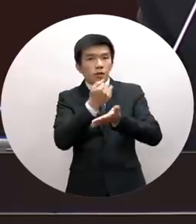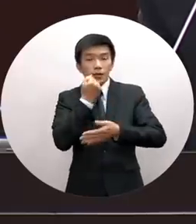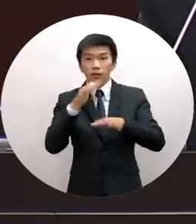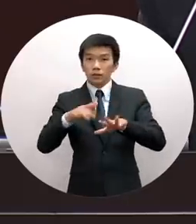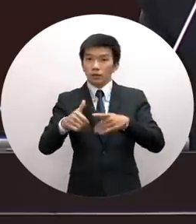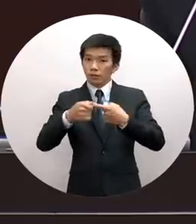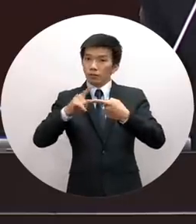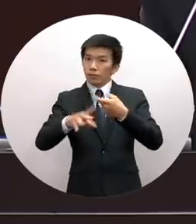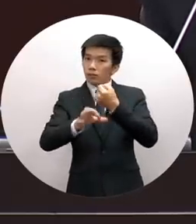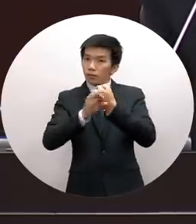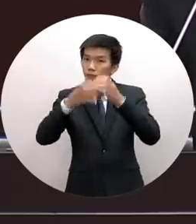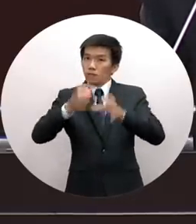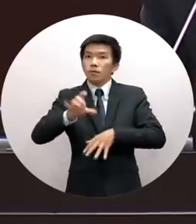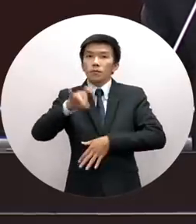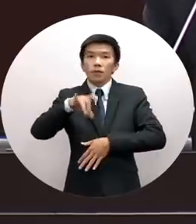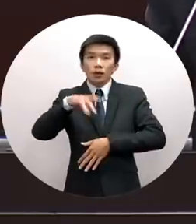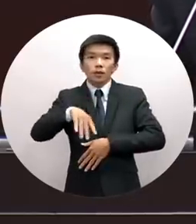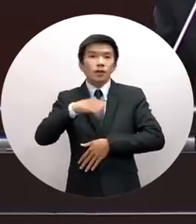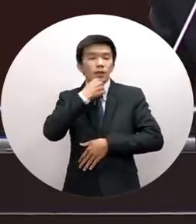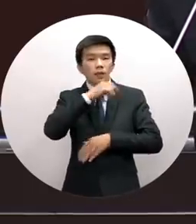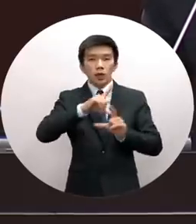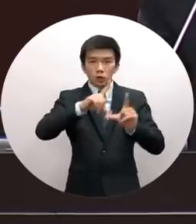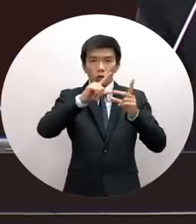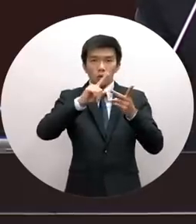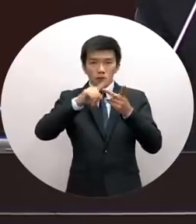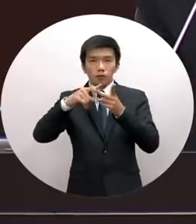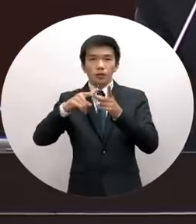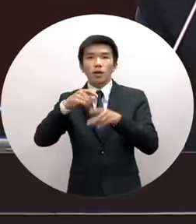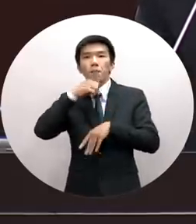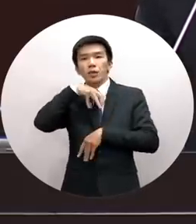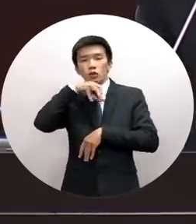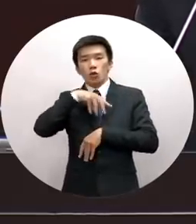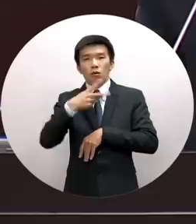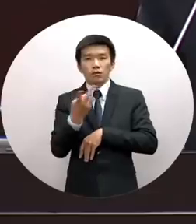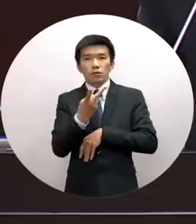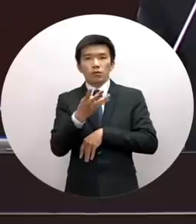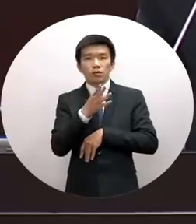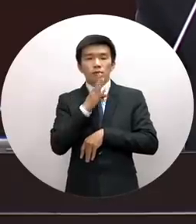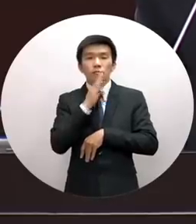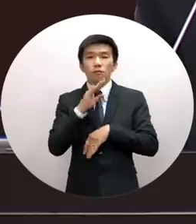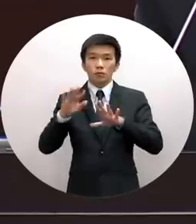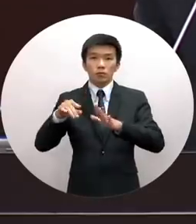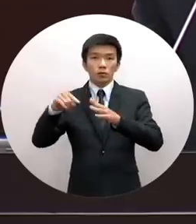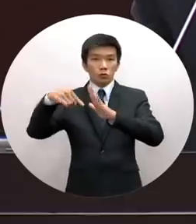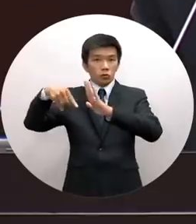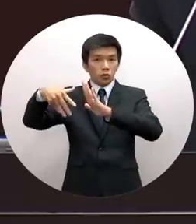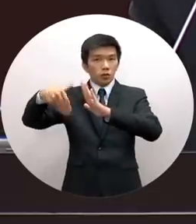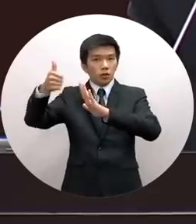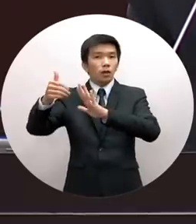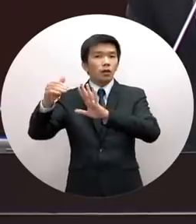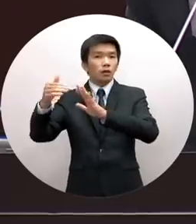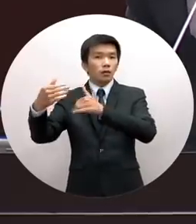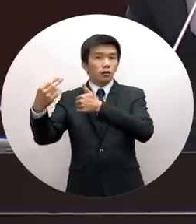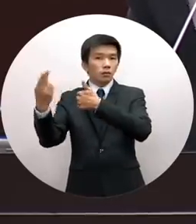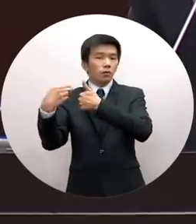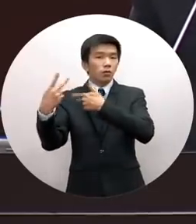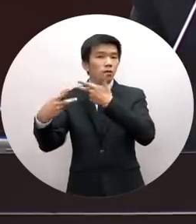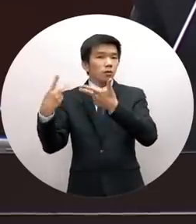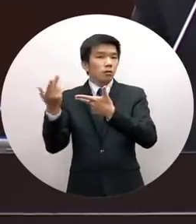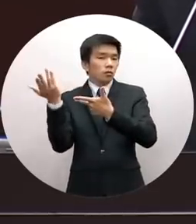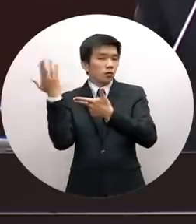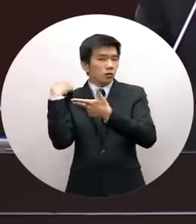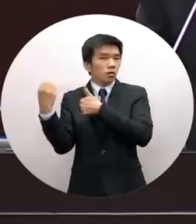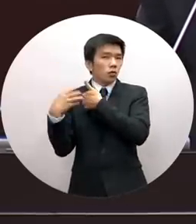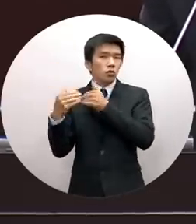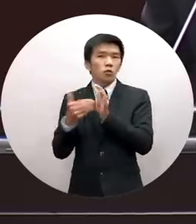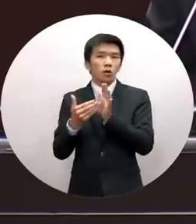跟屏东，因为他们比较偏远。 Okay. 那院长在2个礼拜前交代，我们会尽快在这个月要把所有农民的这个需